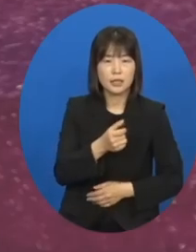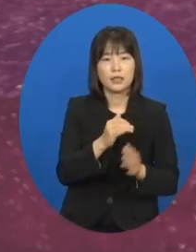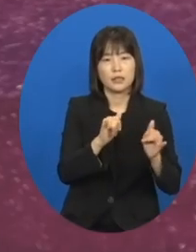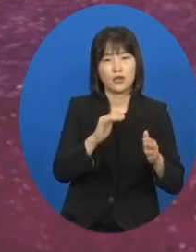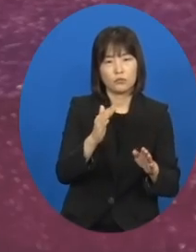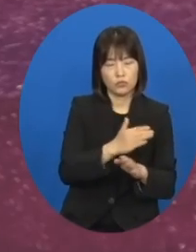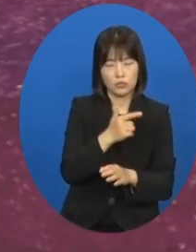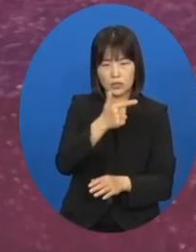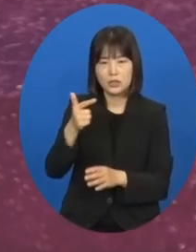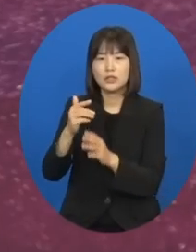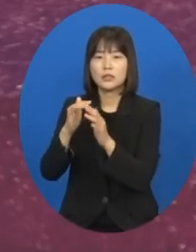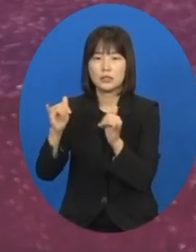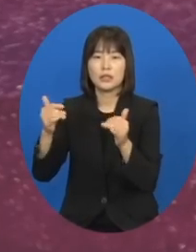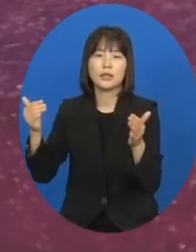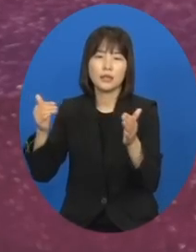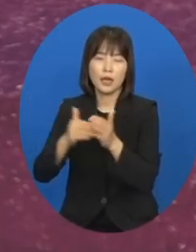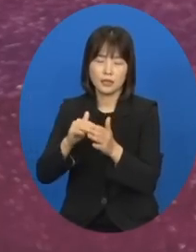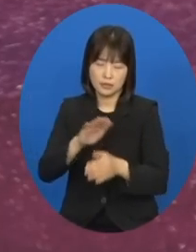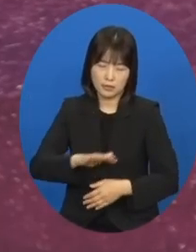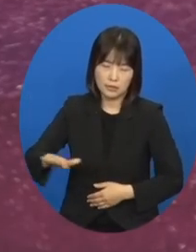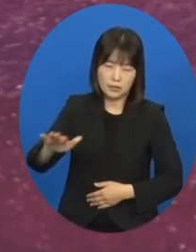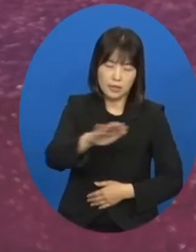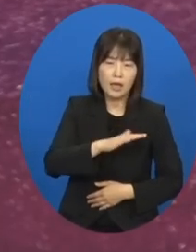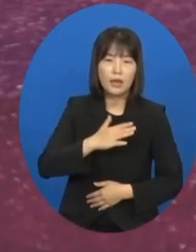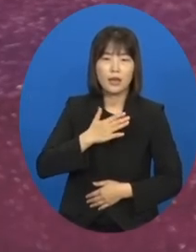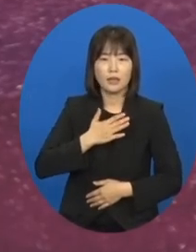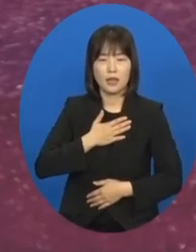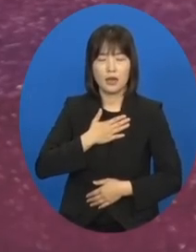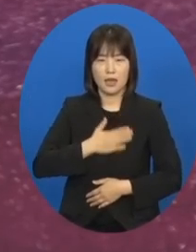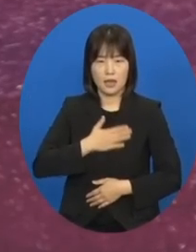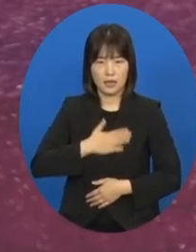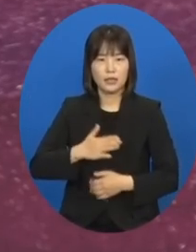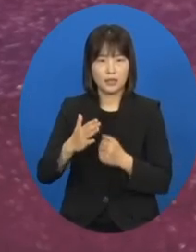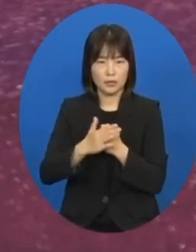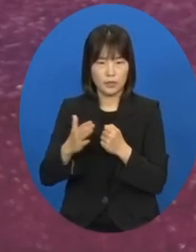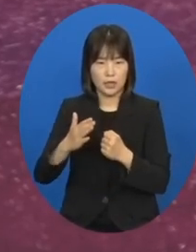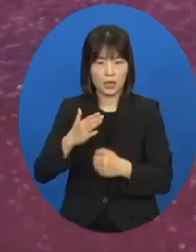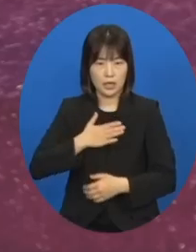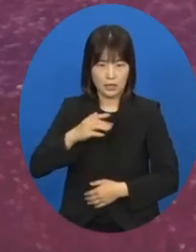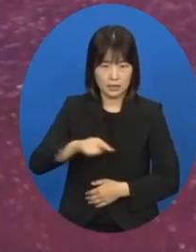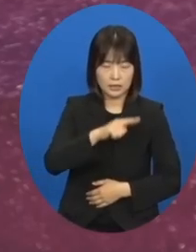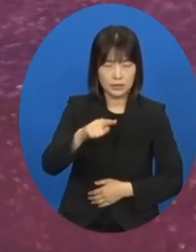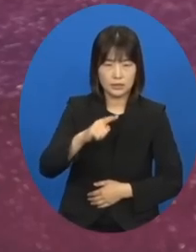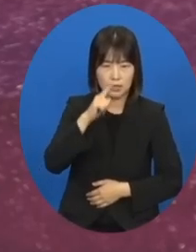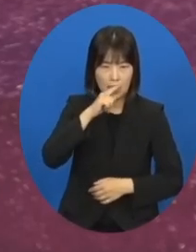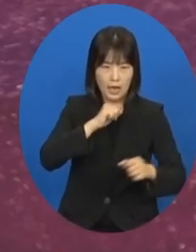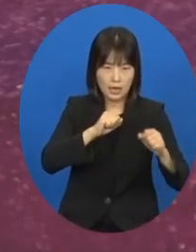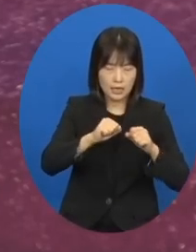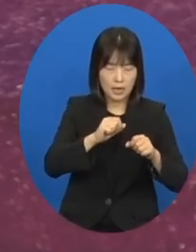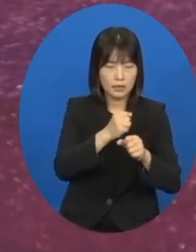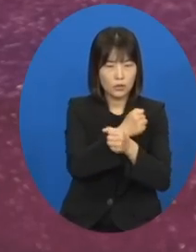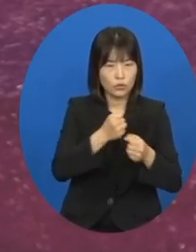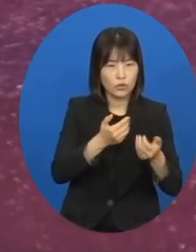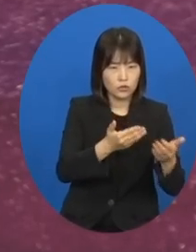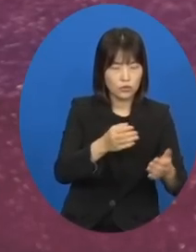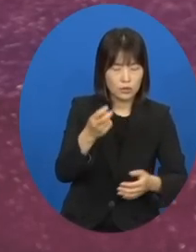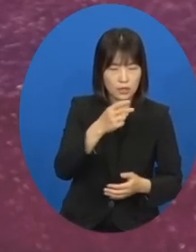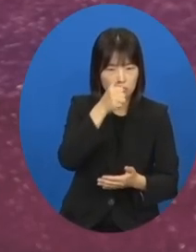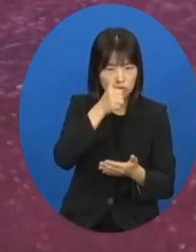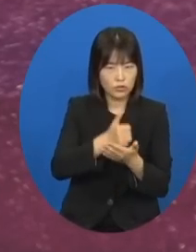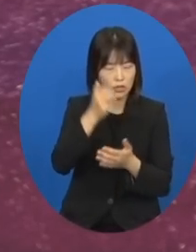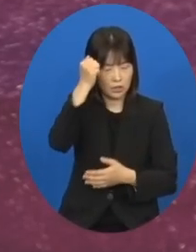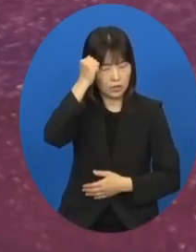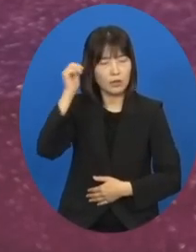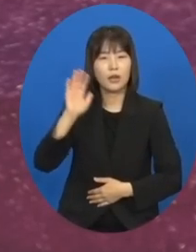작은 자로부터 큰 자까지 다 나를 알기 때문이라 내가 그들의 악행을 쌓아서 다시는 그 죄를 기억하지 아니하리라 자